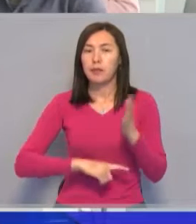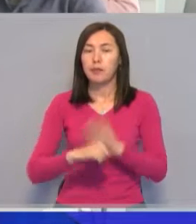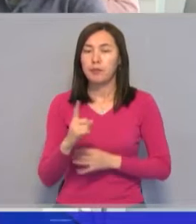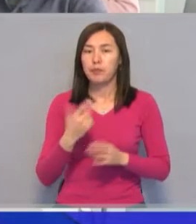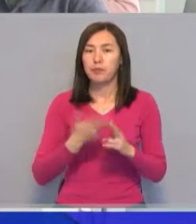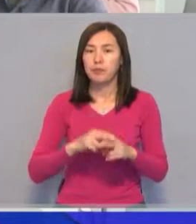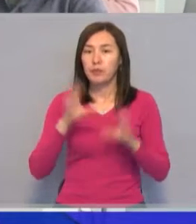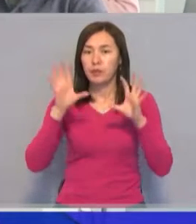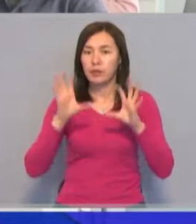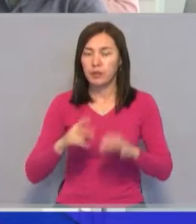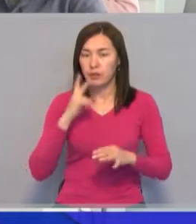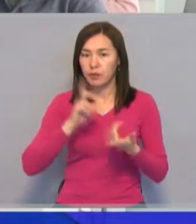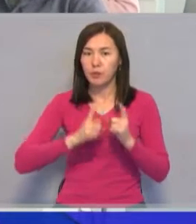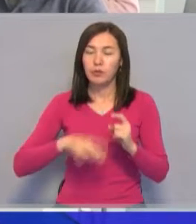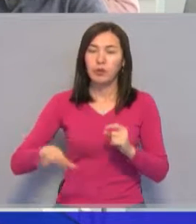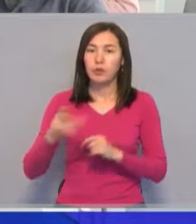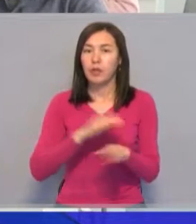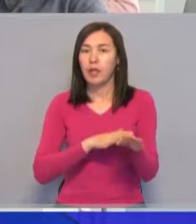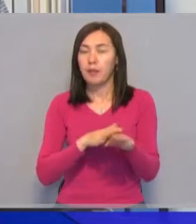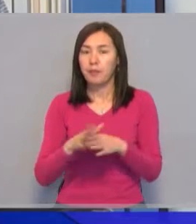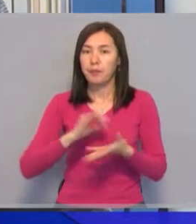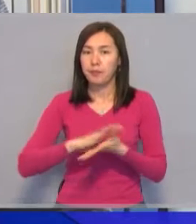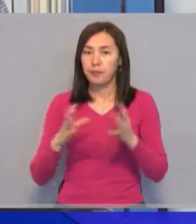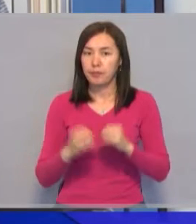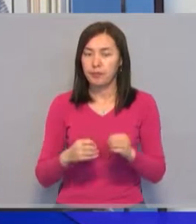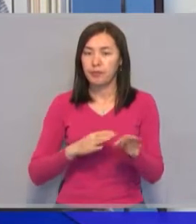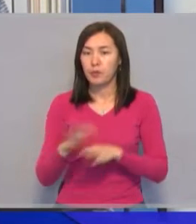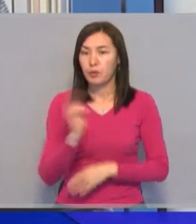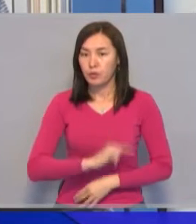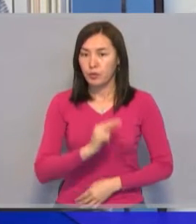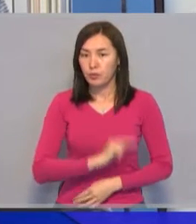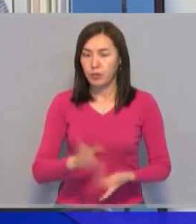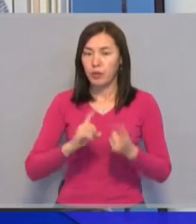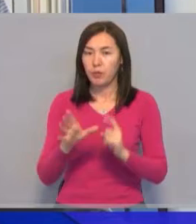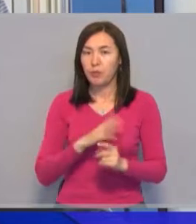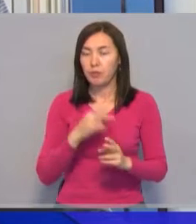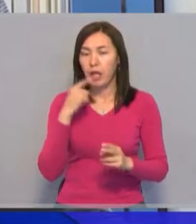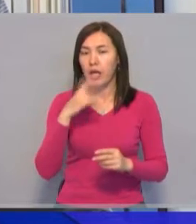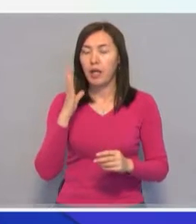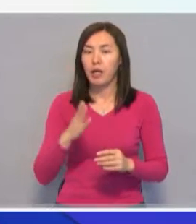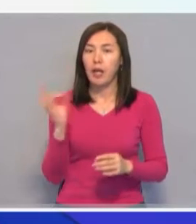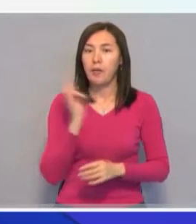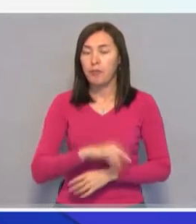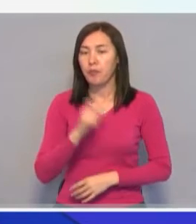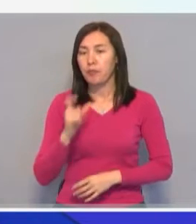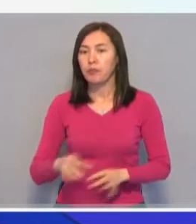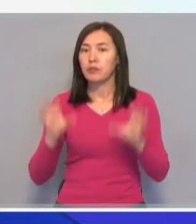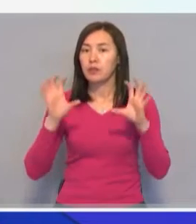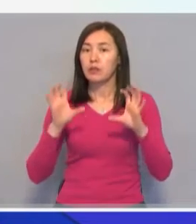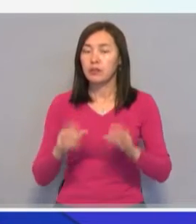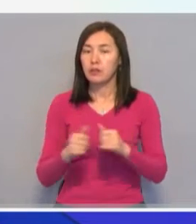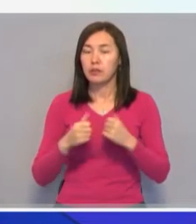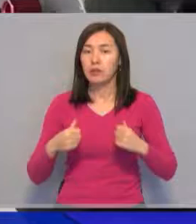бастап, осы заңда көрсетілген өзгерістер мен толықтырулар бойынша толық жұмыс істеуге көшкен. Атап айтқанда, тұтынушылардың құқықтарын